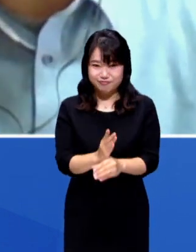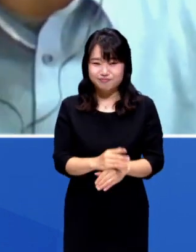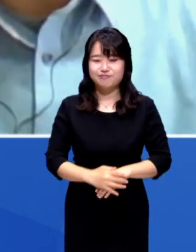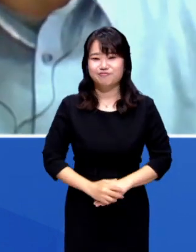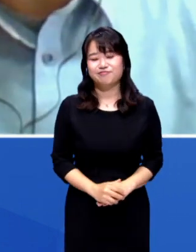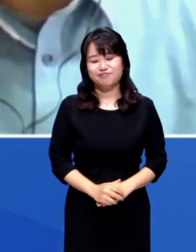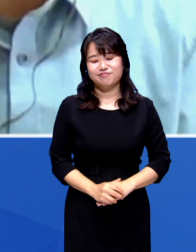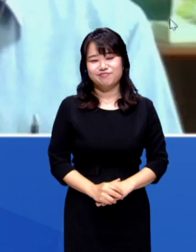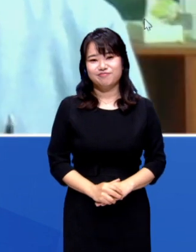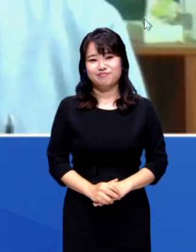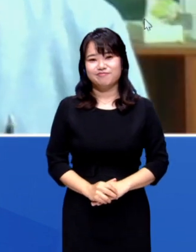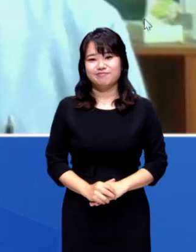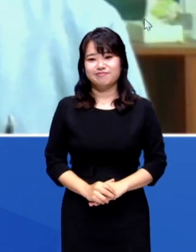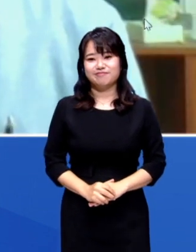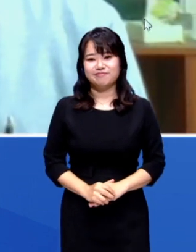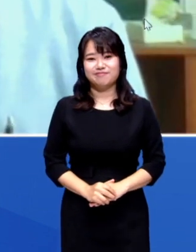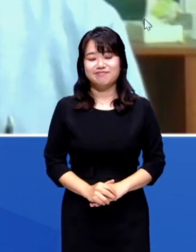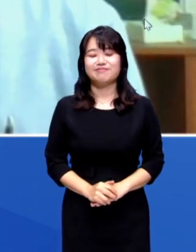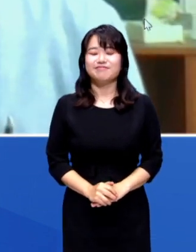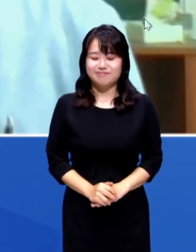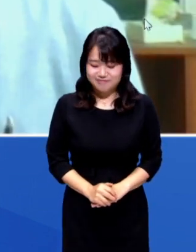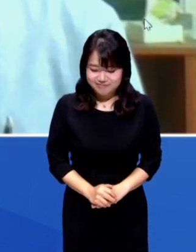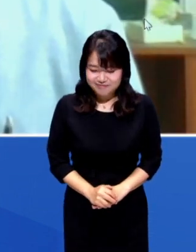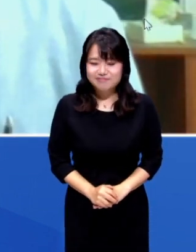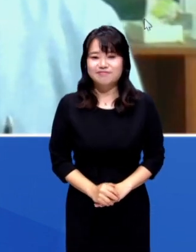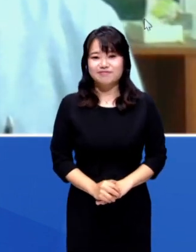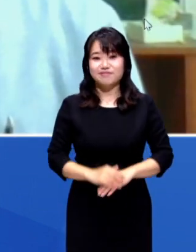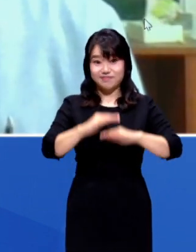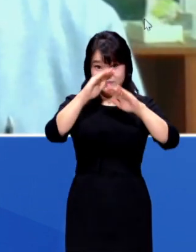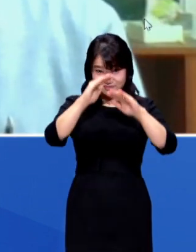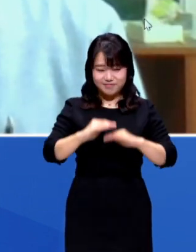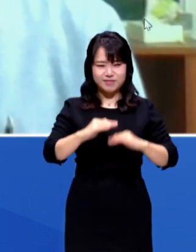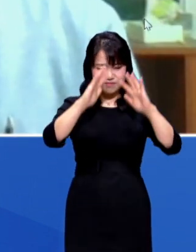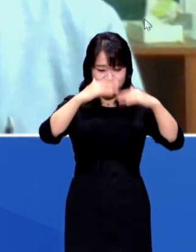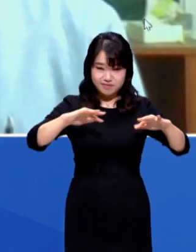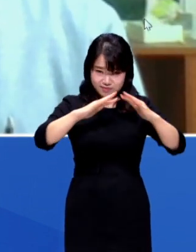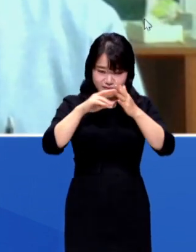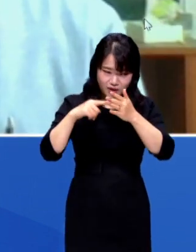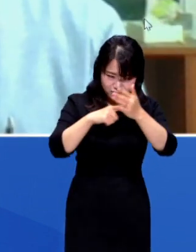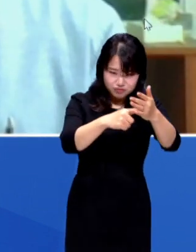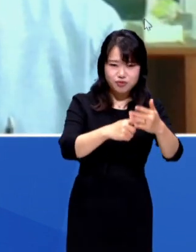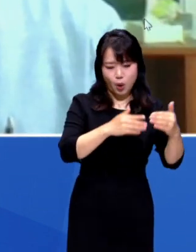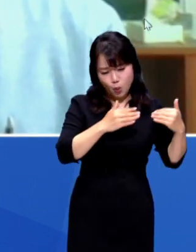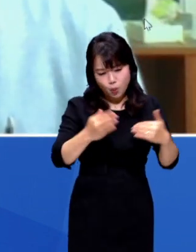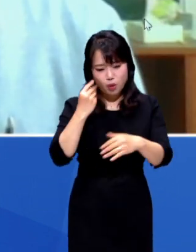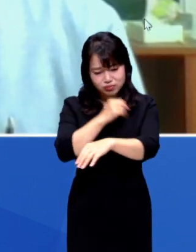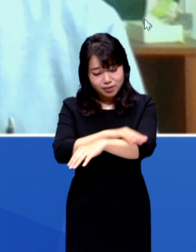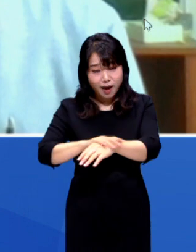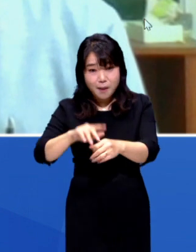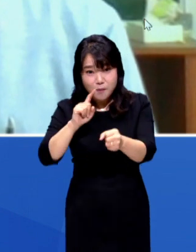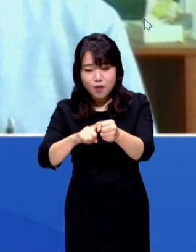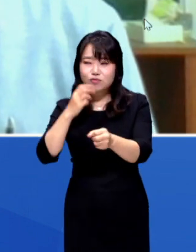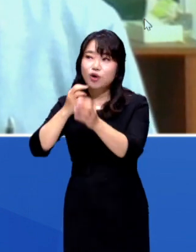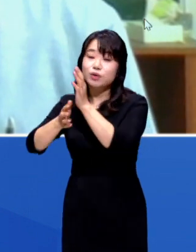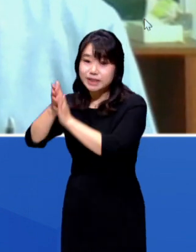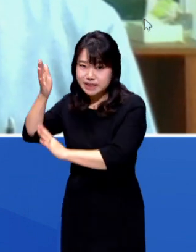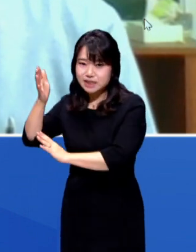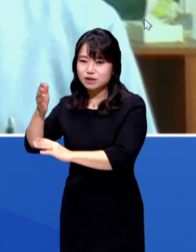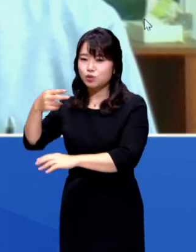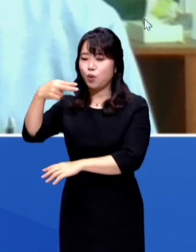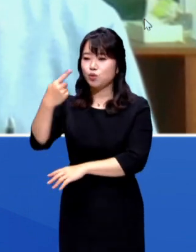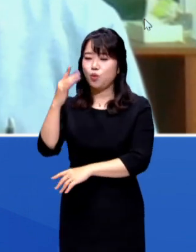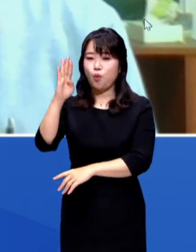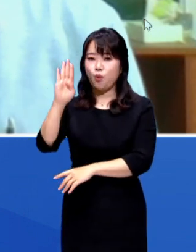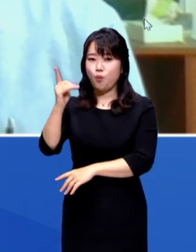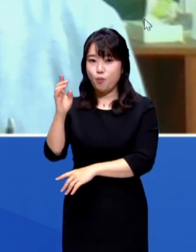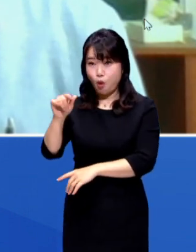잡고 있습니다. 네, 이 전반적으로 재건축 추진 과정을 순조롭게 밟기 위해선 이 서울시와 또 도봉구청 등